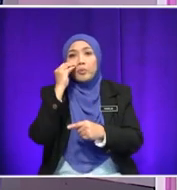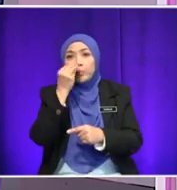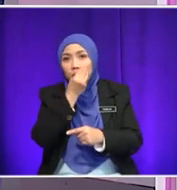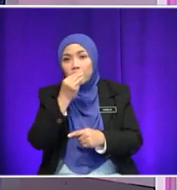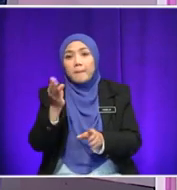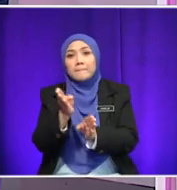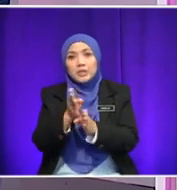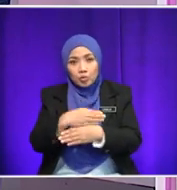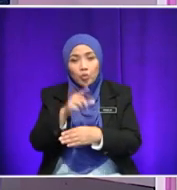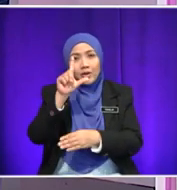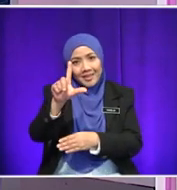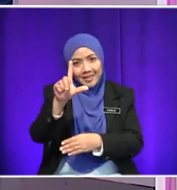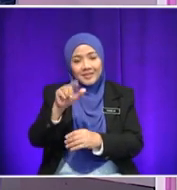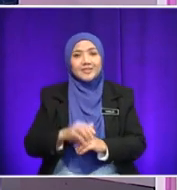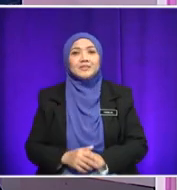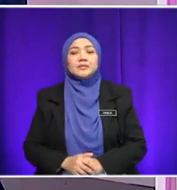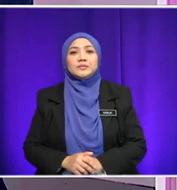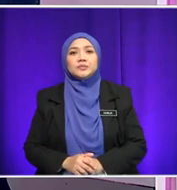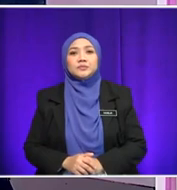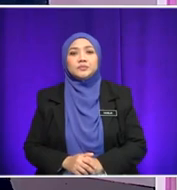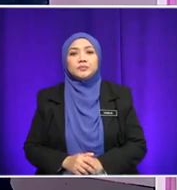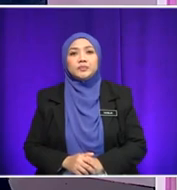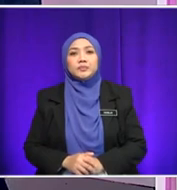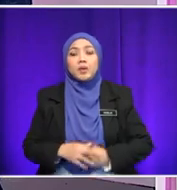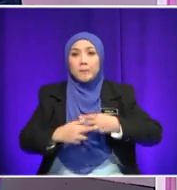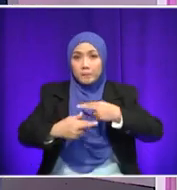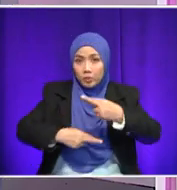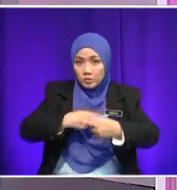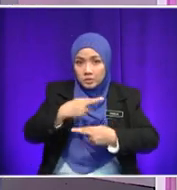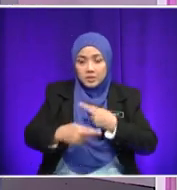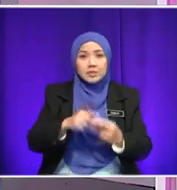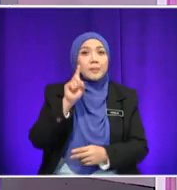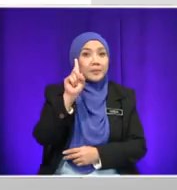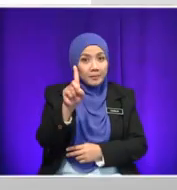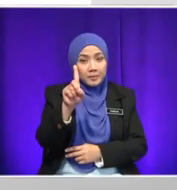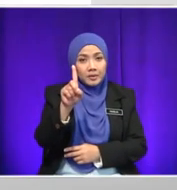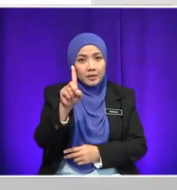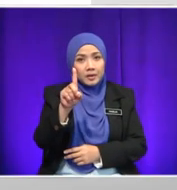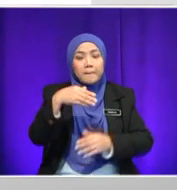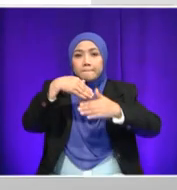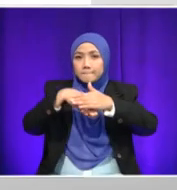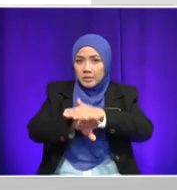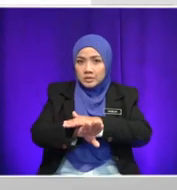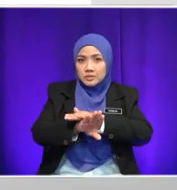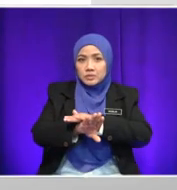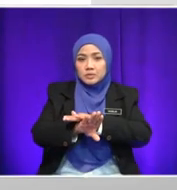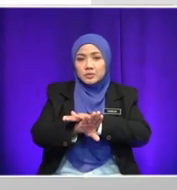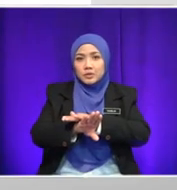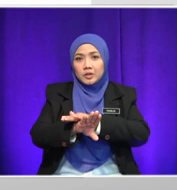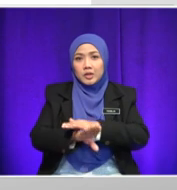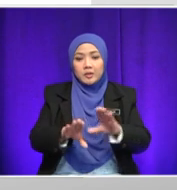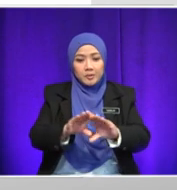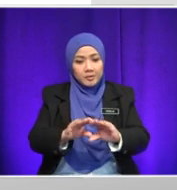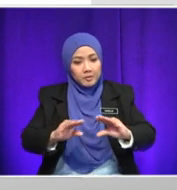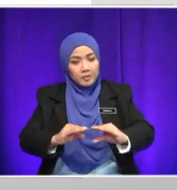berbentuk l jadi kita beralih kepada proses yang pertama yaitu memasukkan span bunga